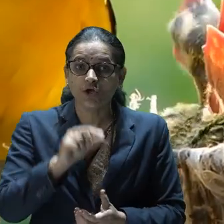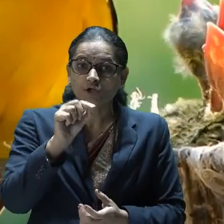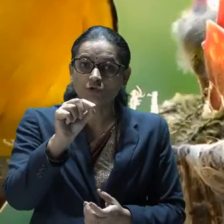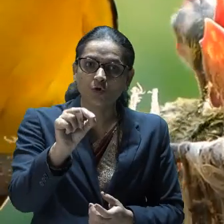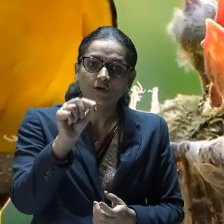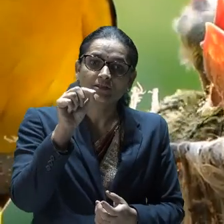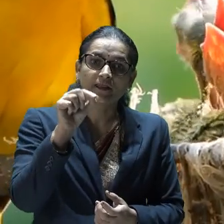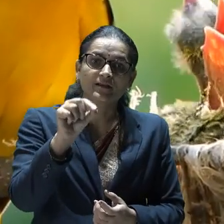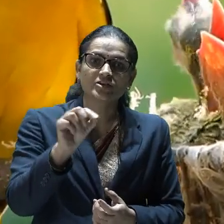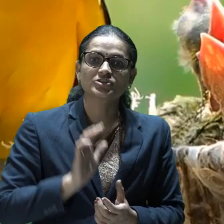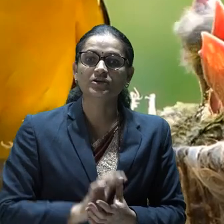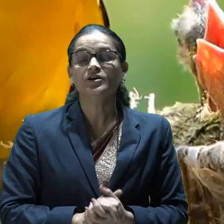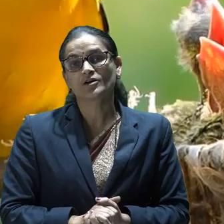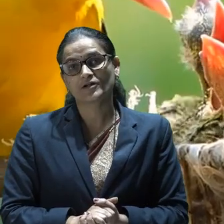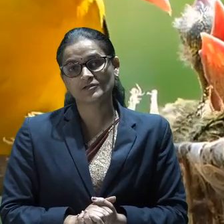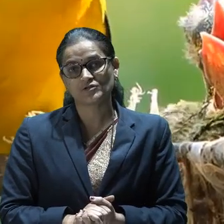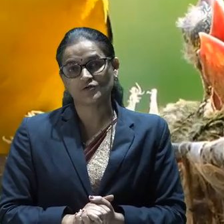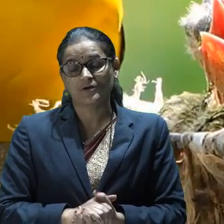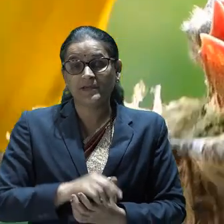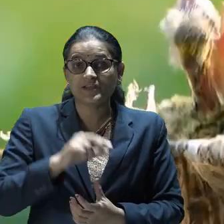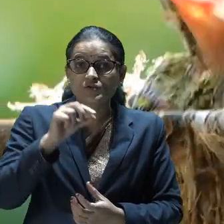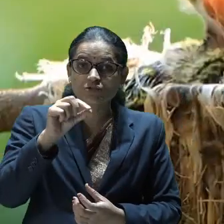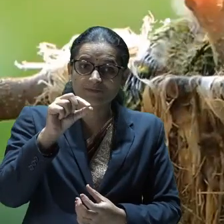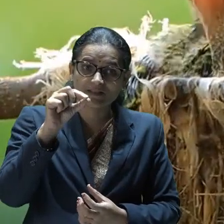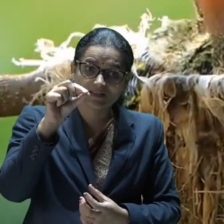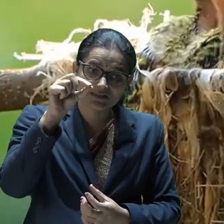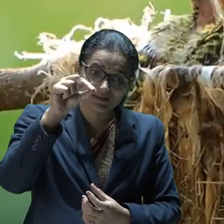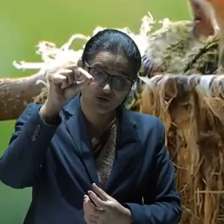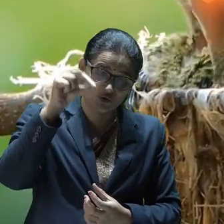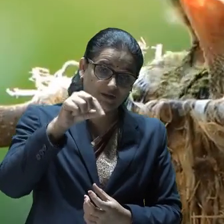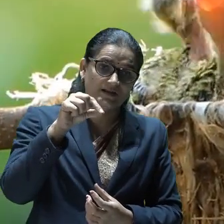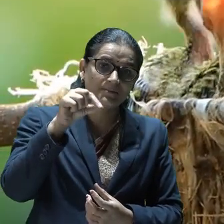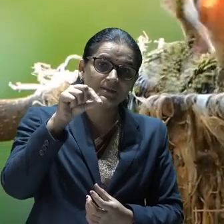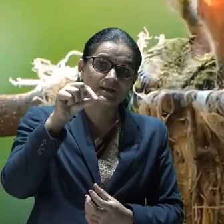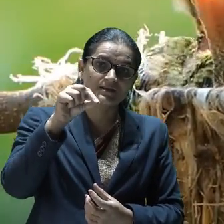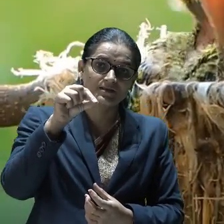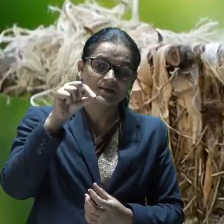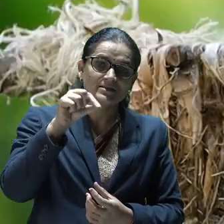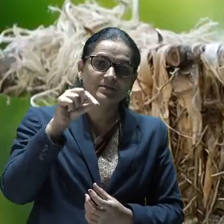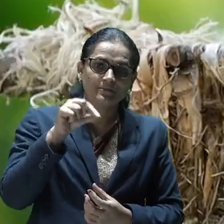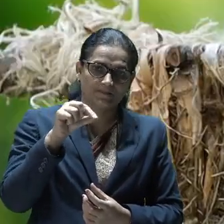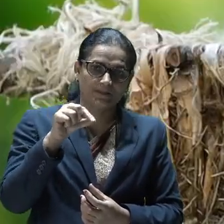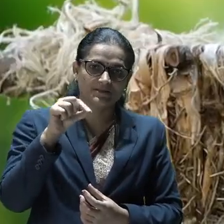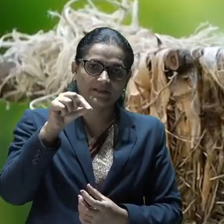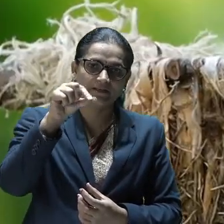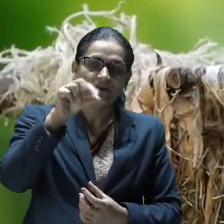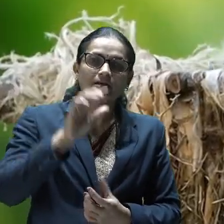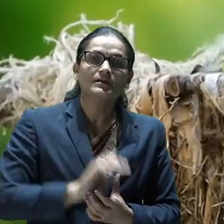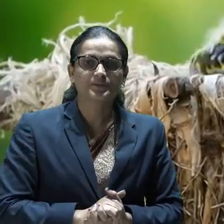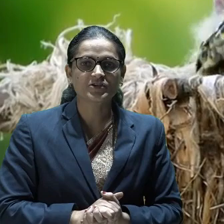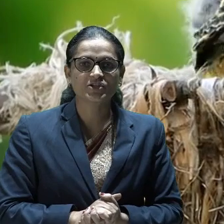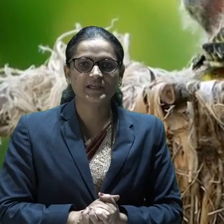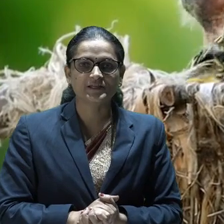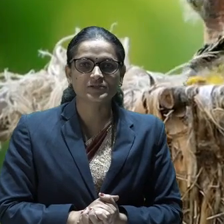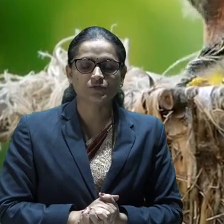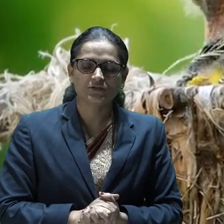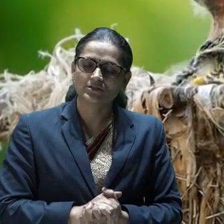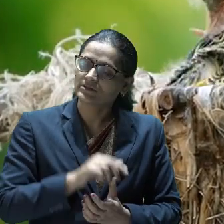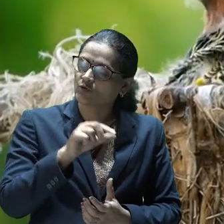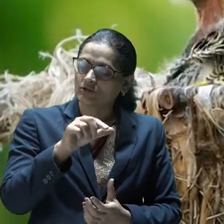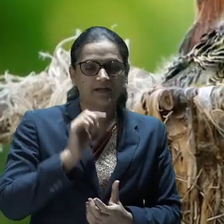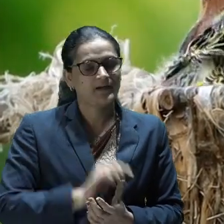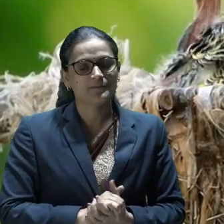फिरेपर्यंत तो ते कष्ट करत असतो. मग या चोचीमधला जो दाणा पिला साठी पक्षी देत